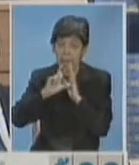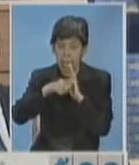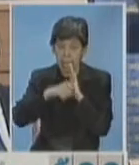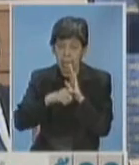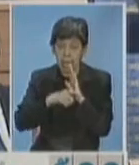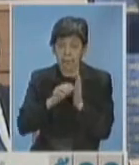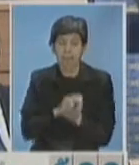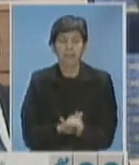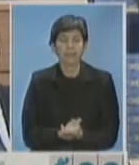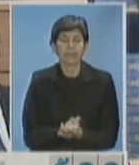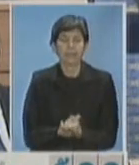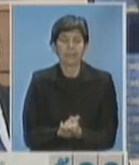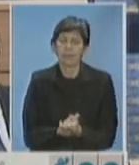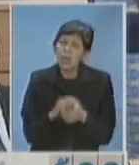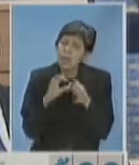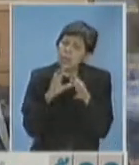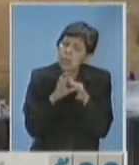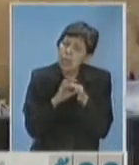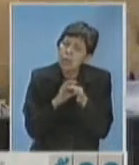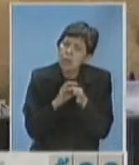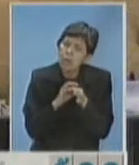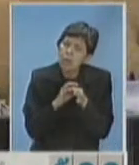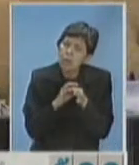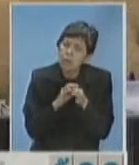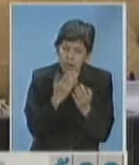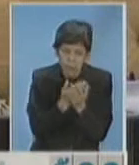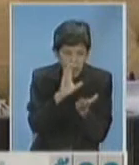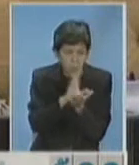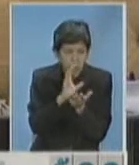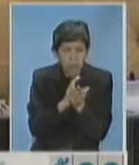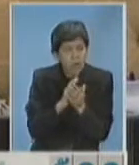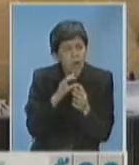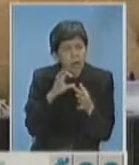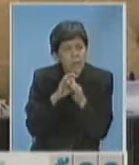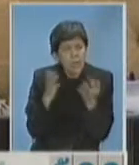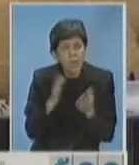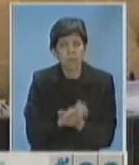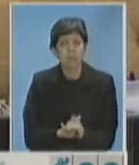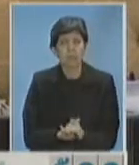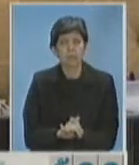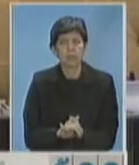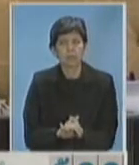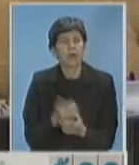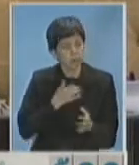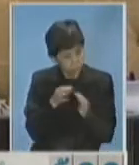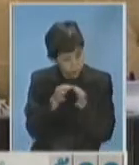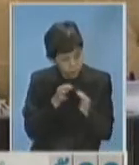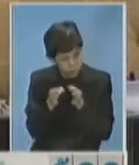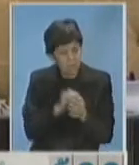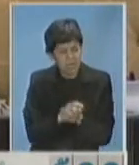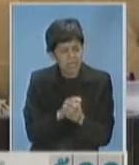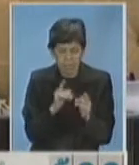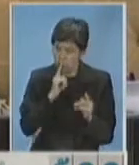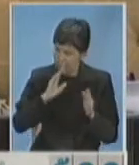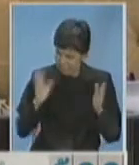การสภา ท่านวัชระแล้วมันเกี่ยวกับที่ท่านไม่เห็นด้วยกับการตัดลบงบประมาณตรงไหน จะอธิบายท่านประธานฟัง เอา